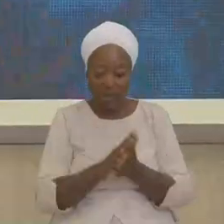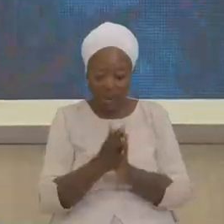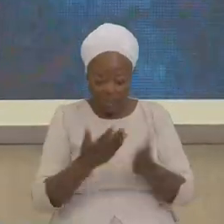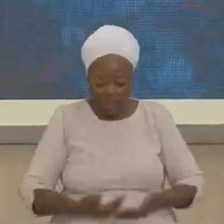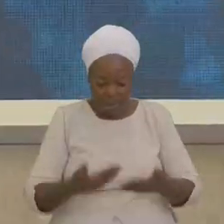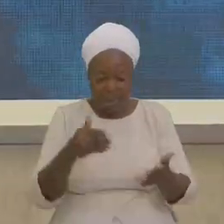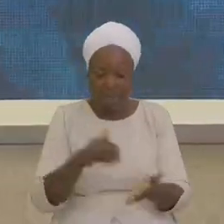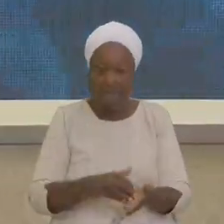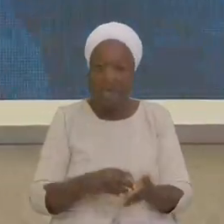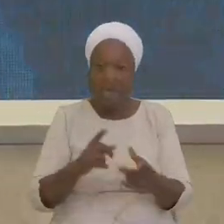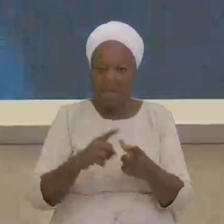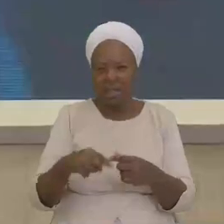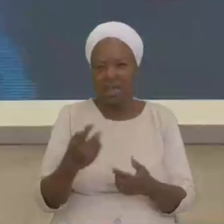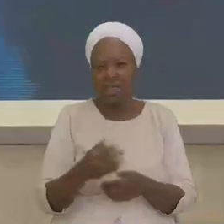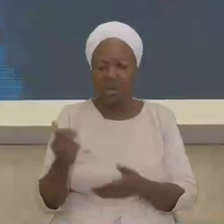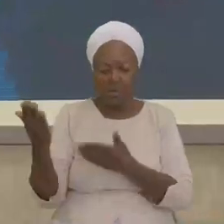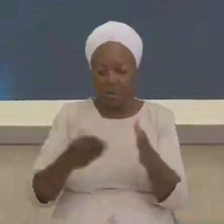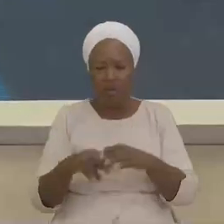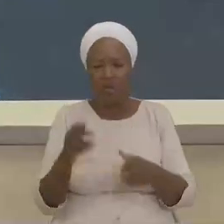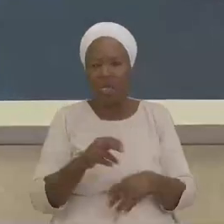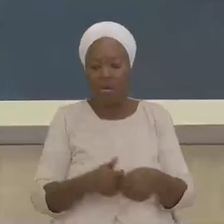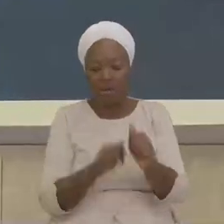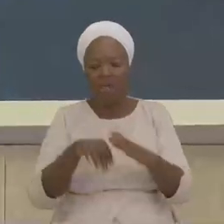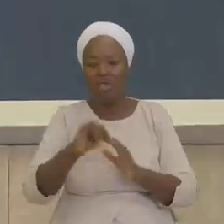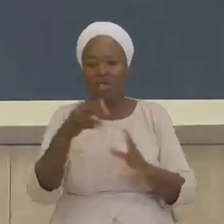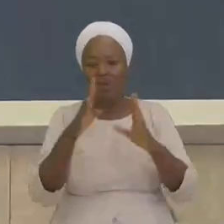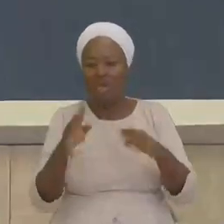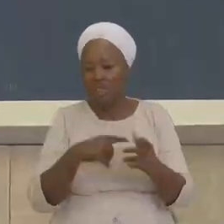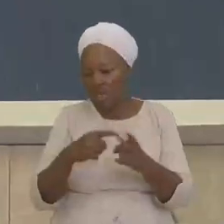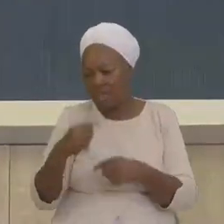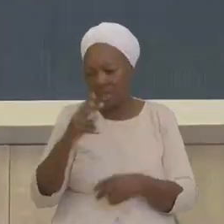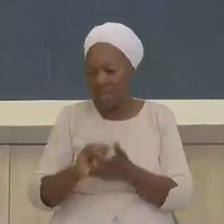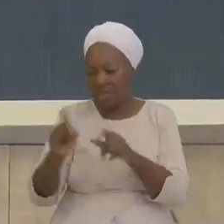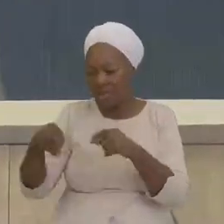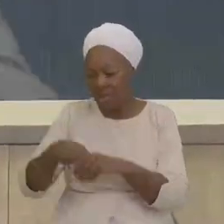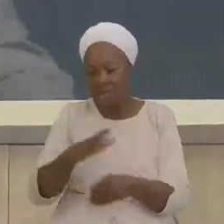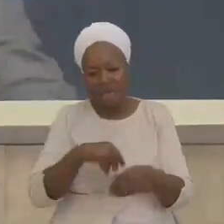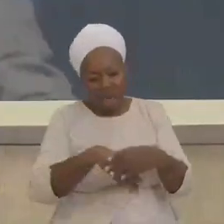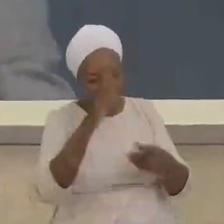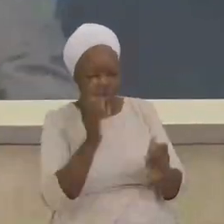Ils l'ont amené aux apôtres de Jérusalem.